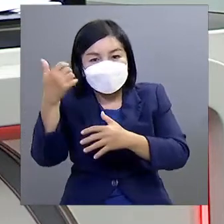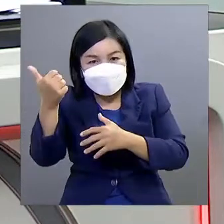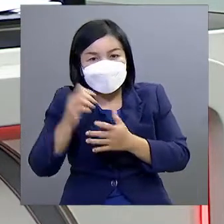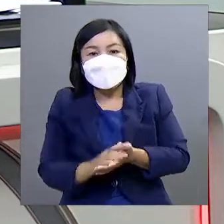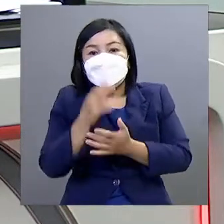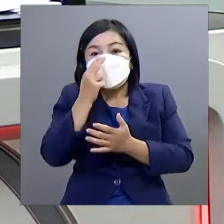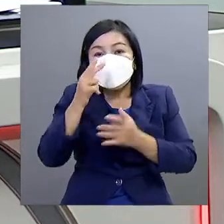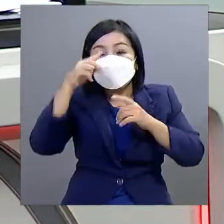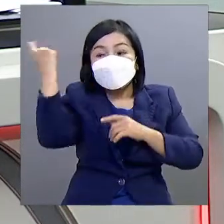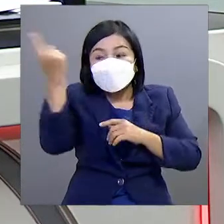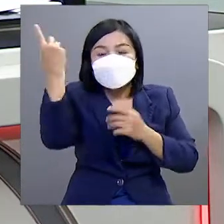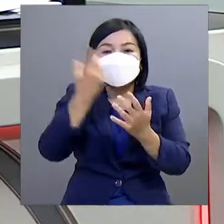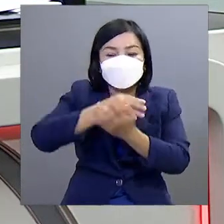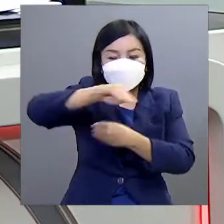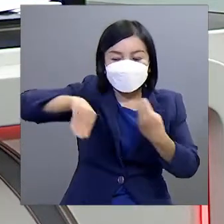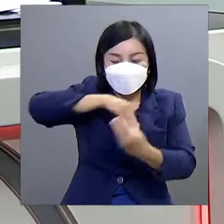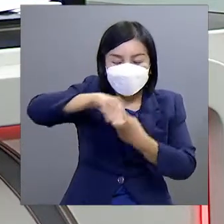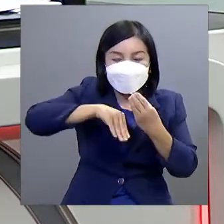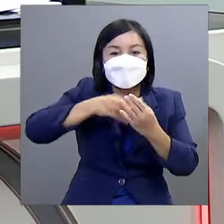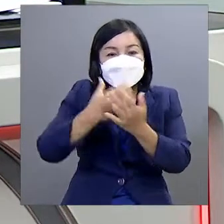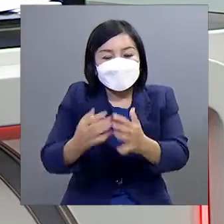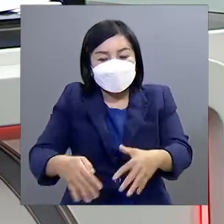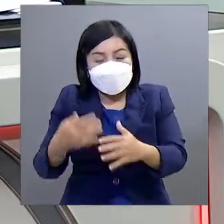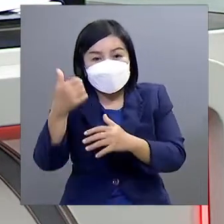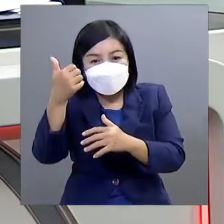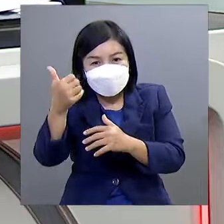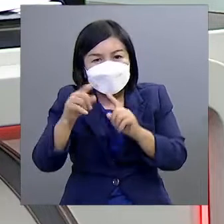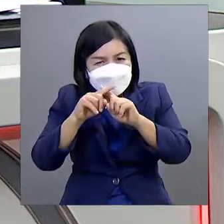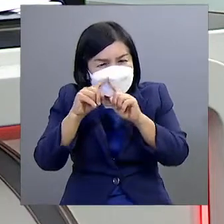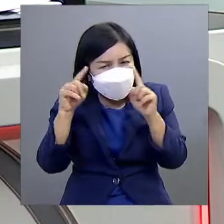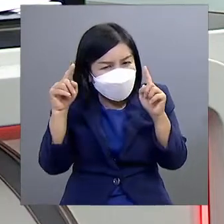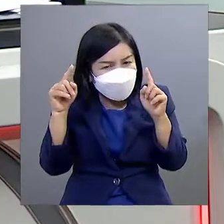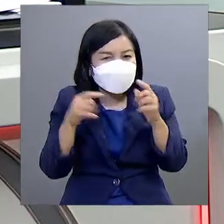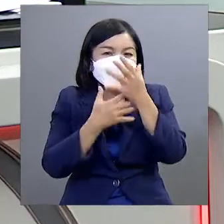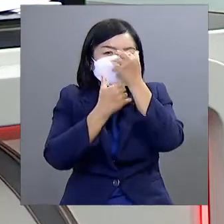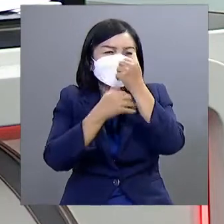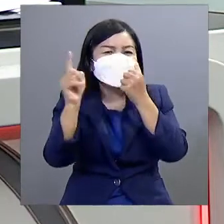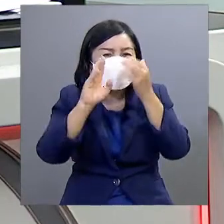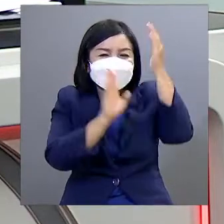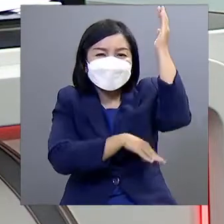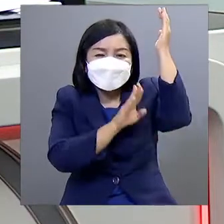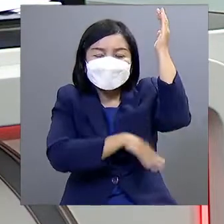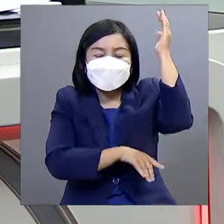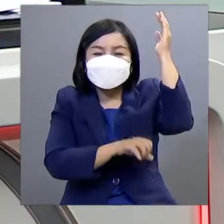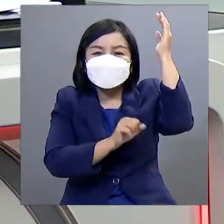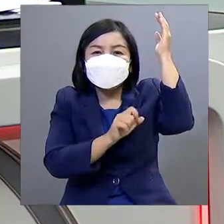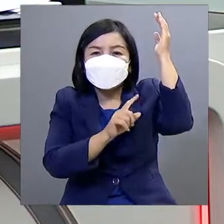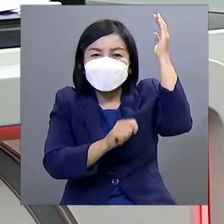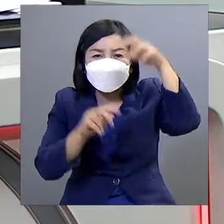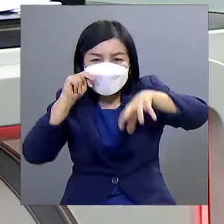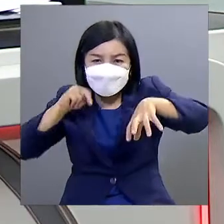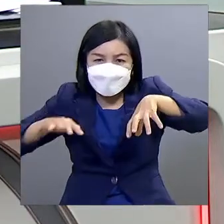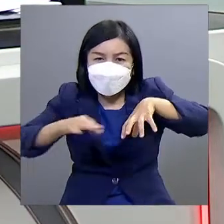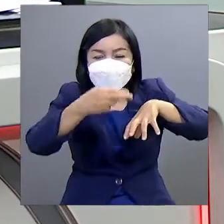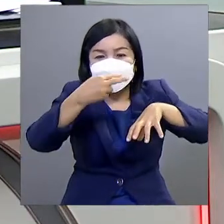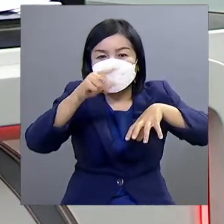คะแต่มันมีกรณีที่น่าสนใจเกิดขึ้นที่เกาะหลีเป๊ะจังหวัดสตูลค่ะถึงแม้ในภาพรวมการท่องเที่ยวจะดีขึ้นแต่ปรากฏว่า